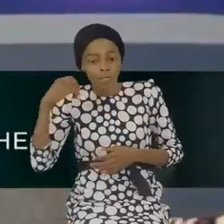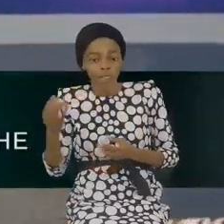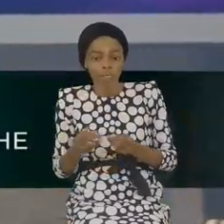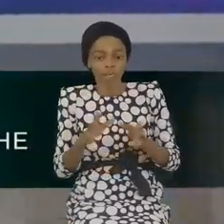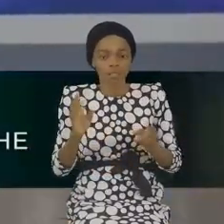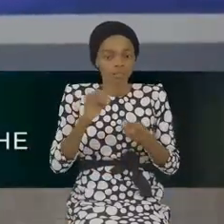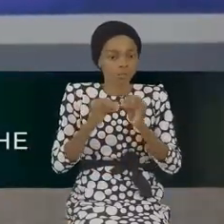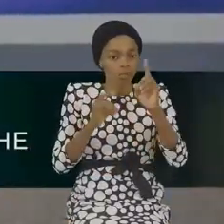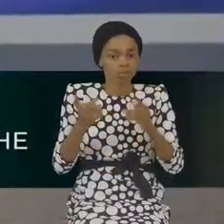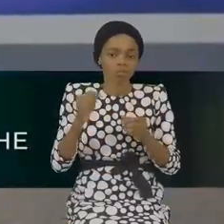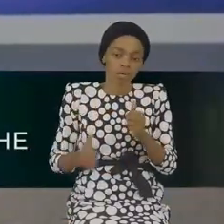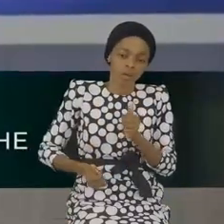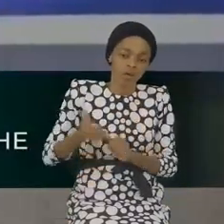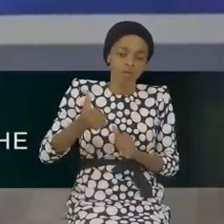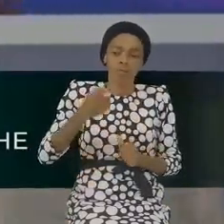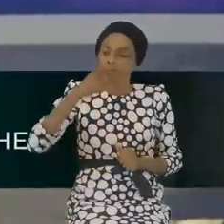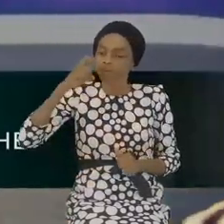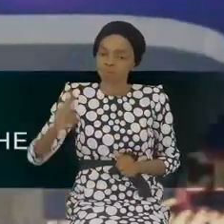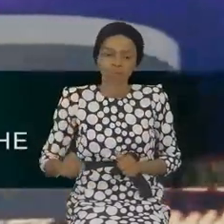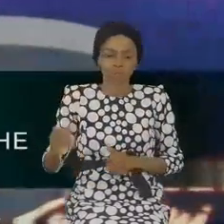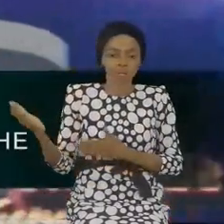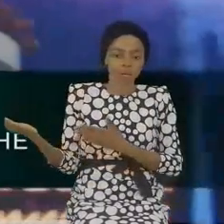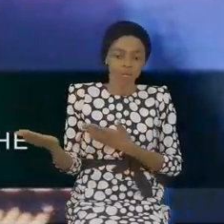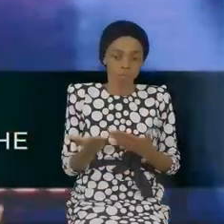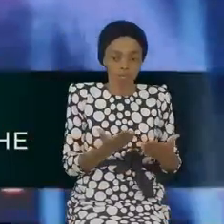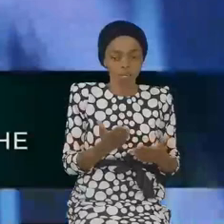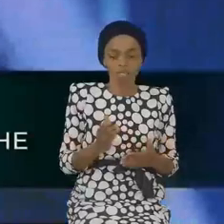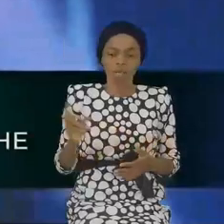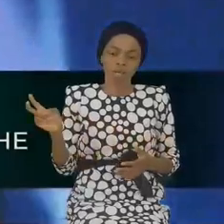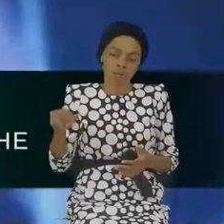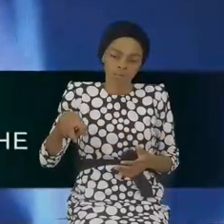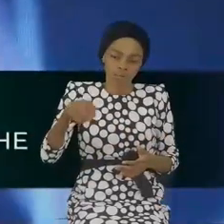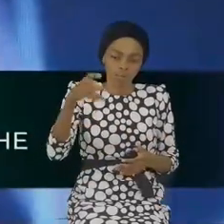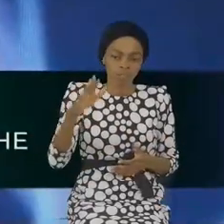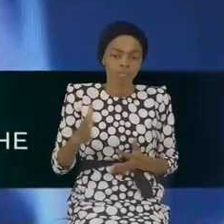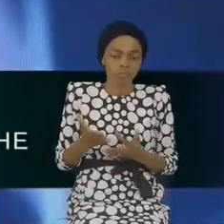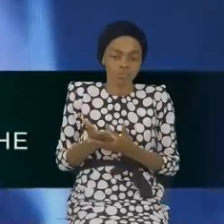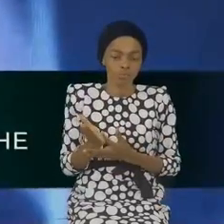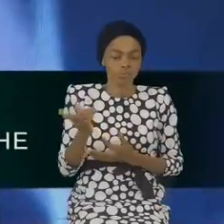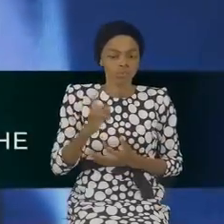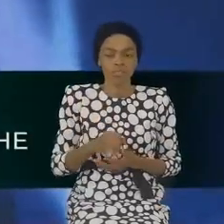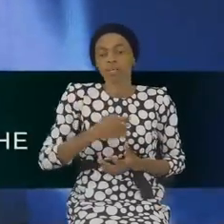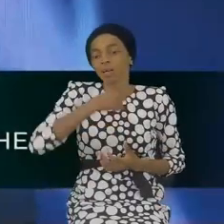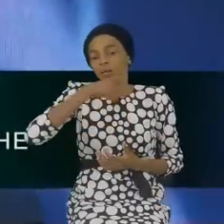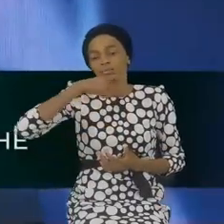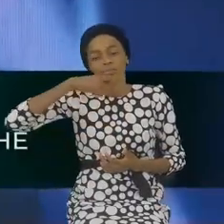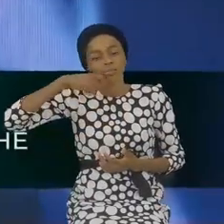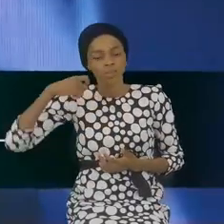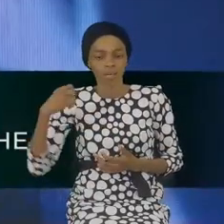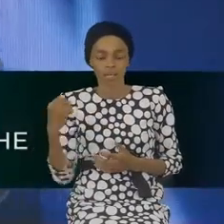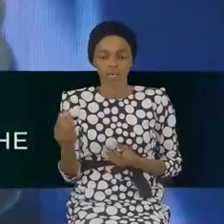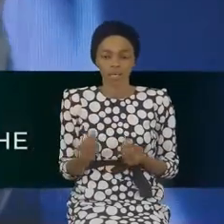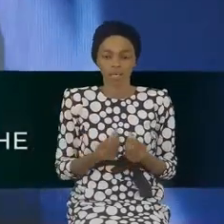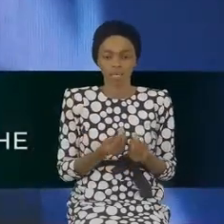mandat supérieur. Deux points, conduire les pèlerins à travers la terre aride. Ils ne restent pas là-bas, ils ne vivent pas